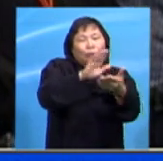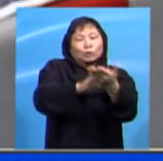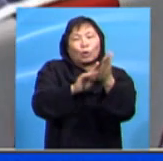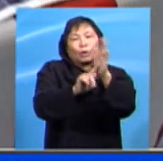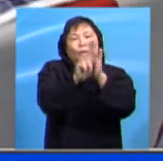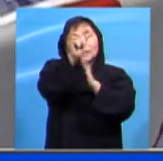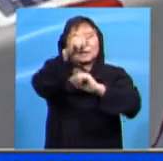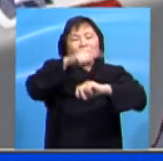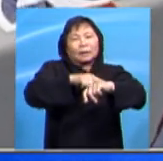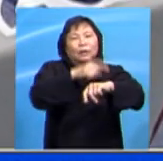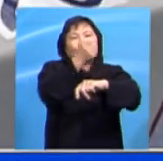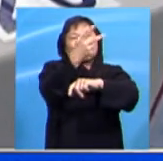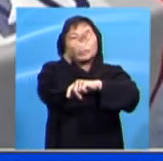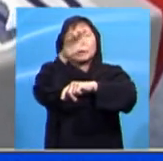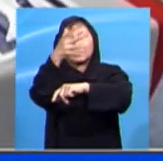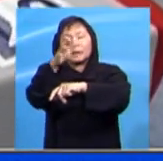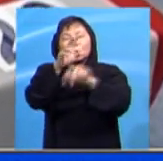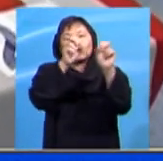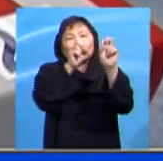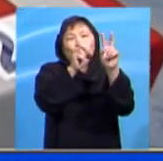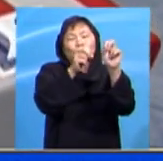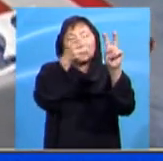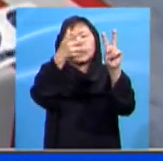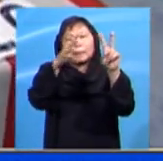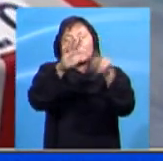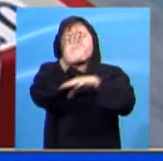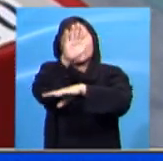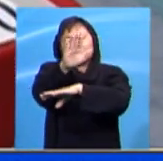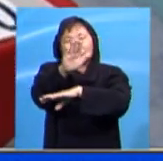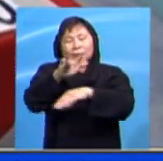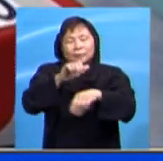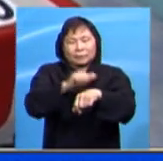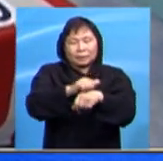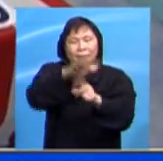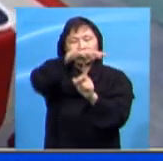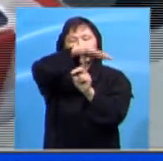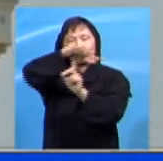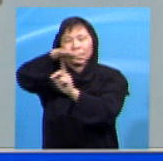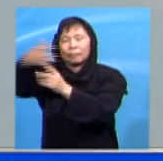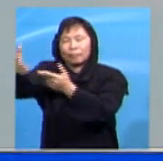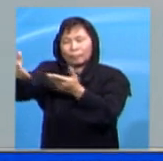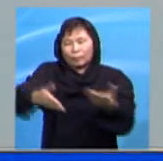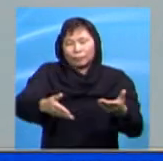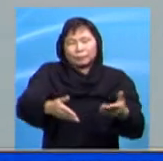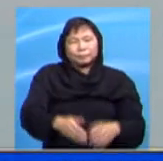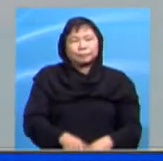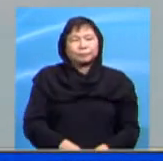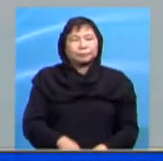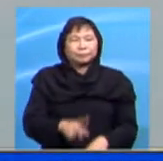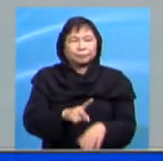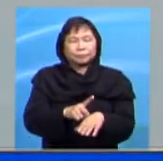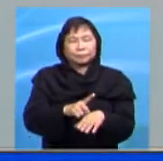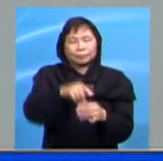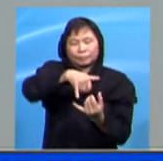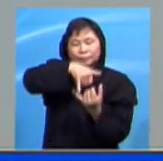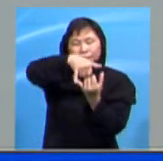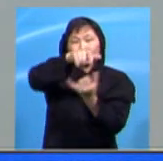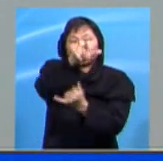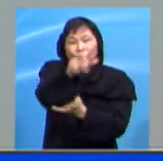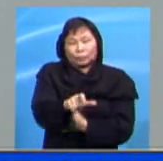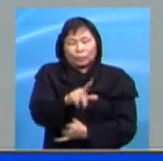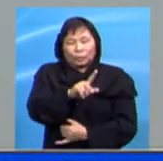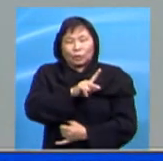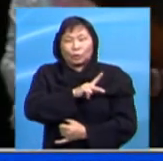1215 tengah hari dengan eurokopter EC 725 sementara itu jenazah seorang lagi